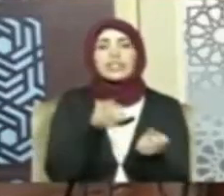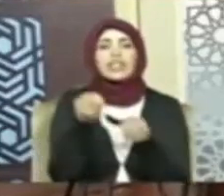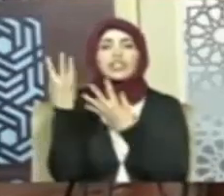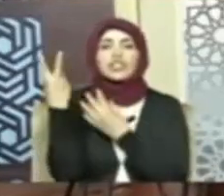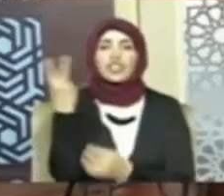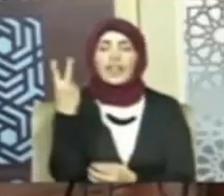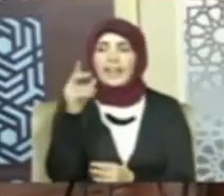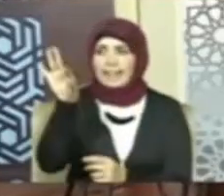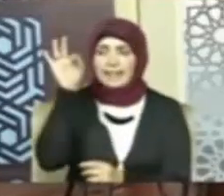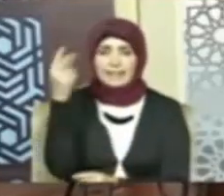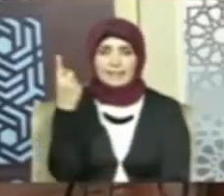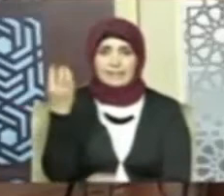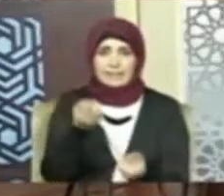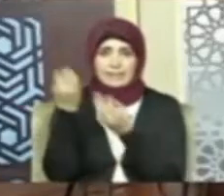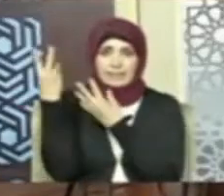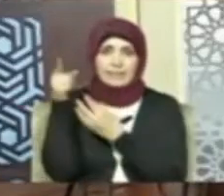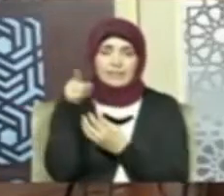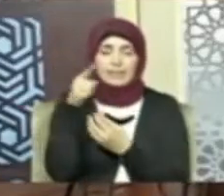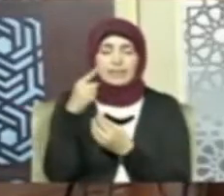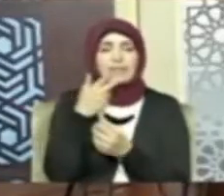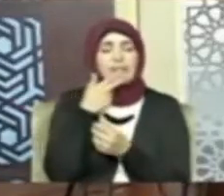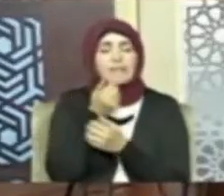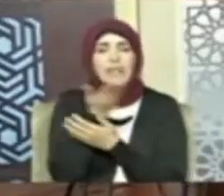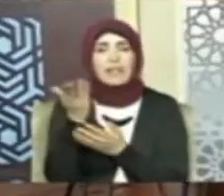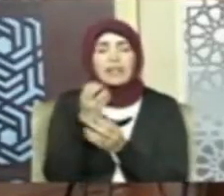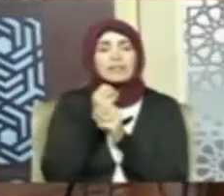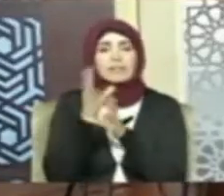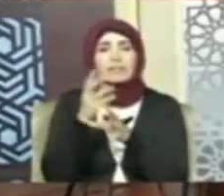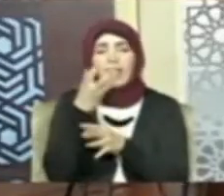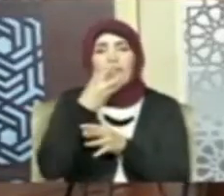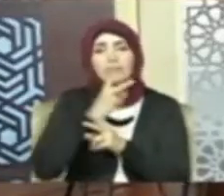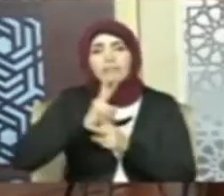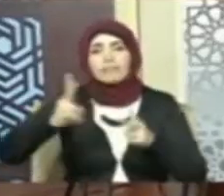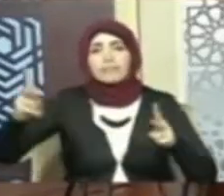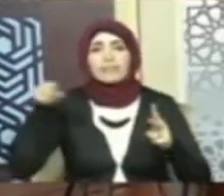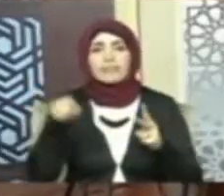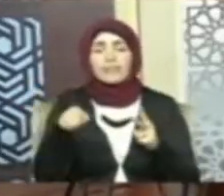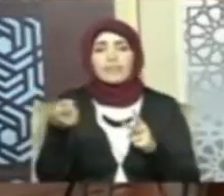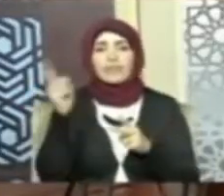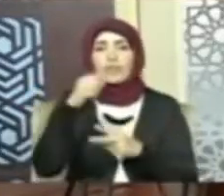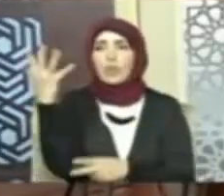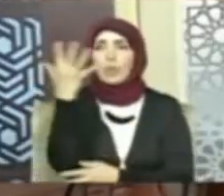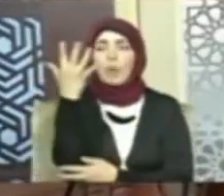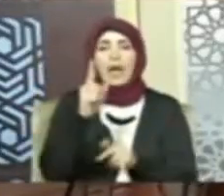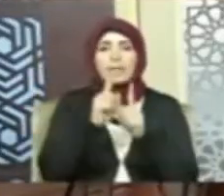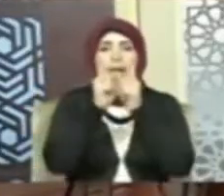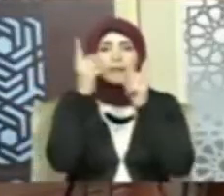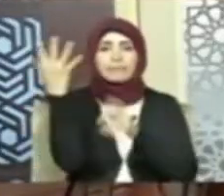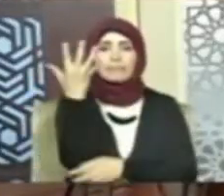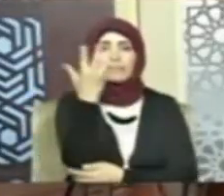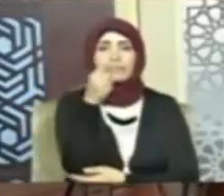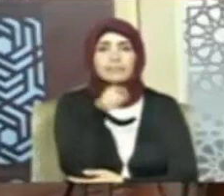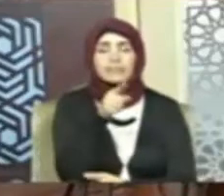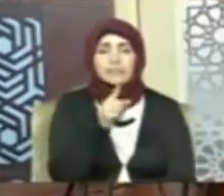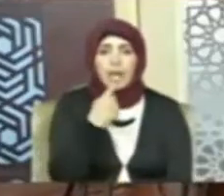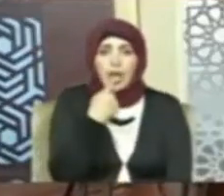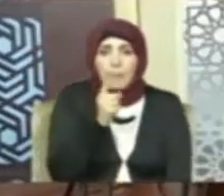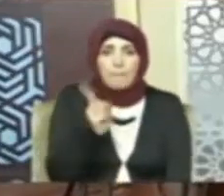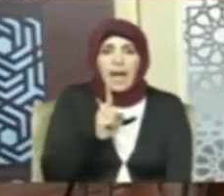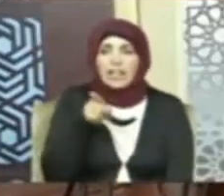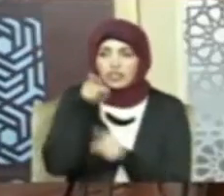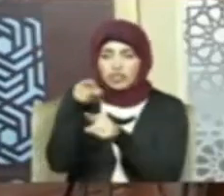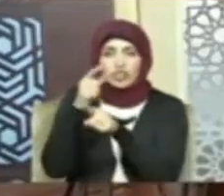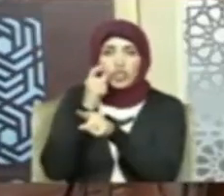جنتين من أعناب وحففناهما بنخل. لم يقل زرع الرجل